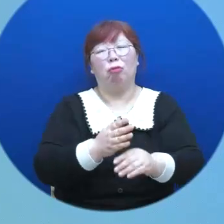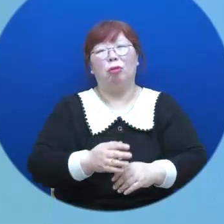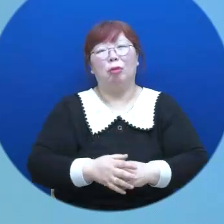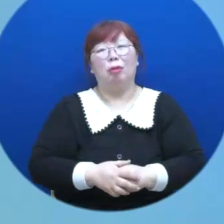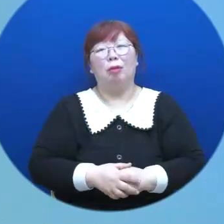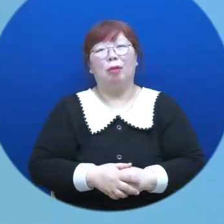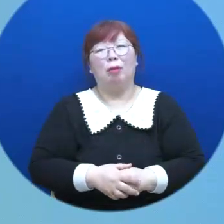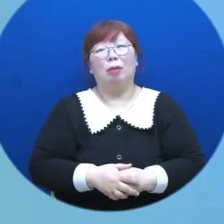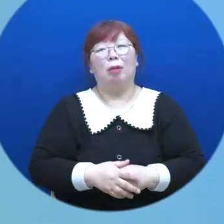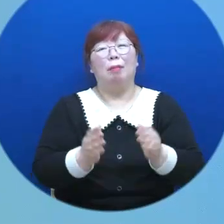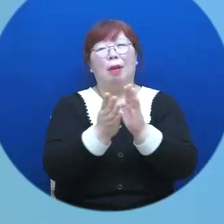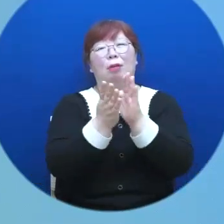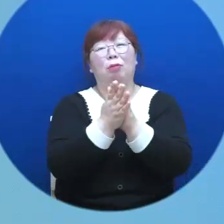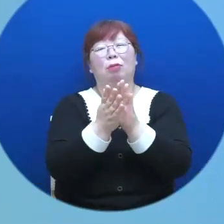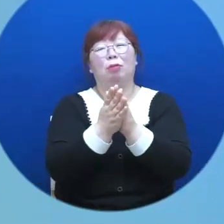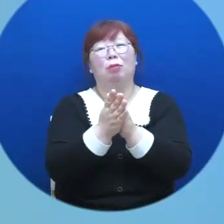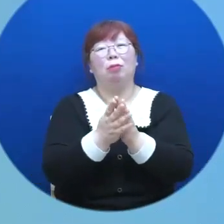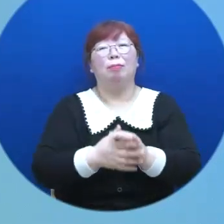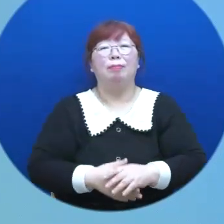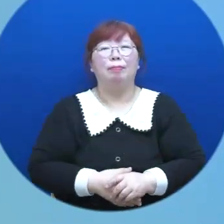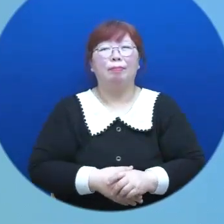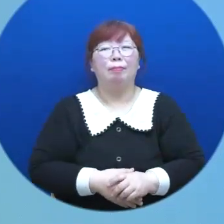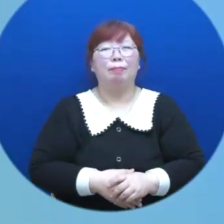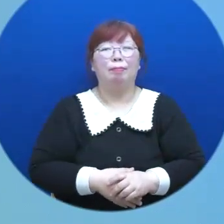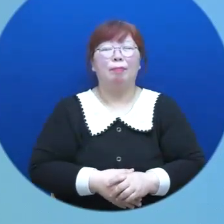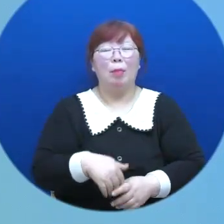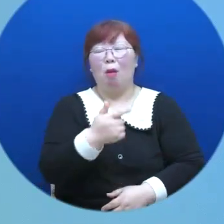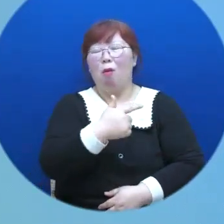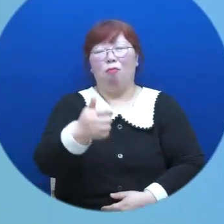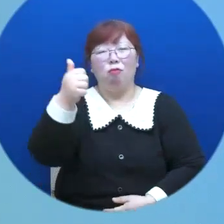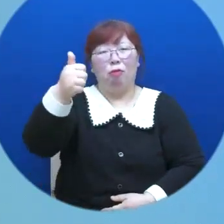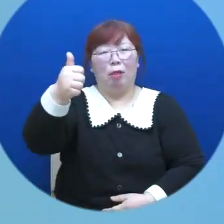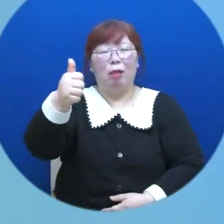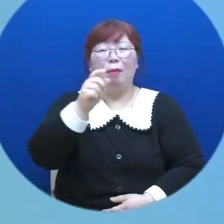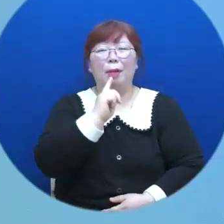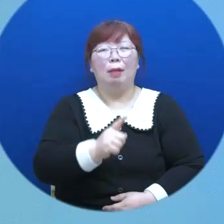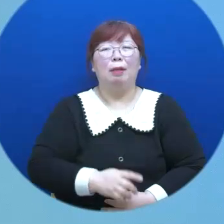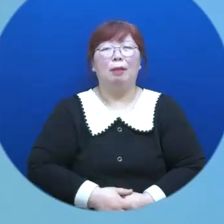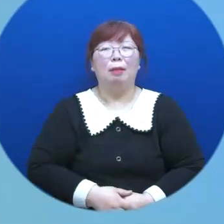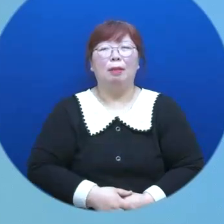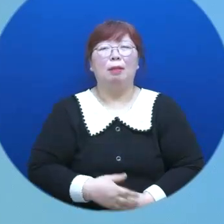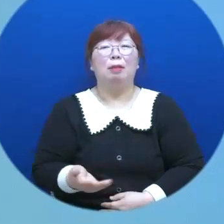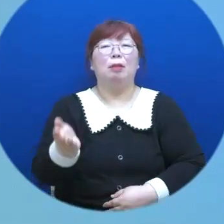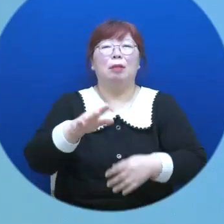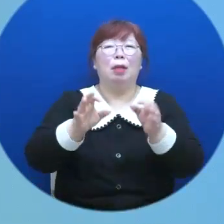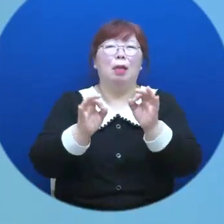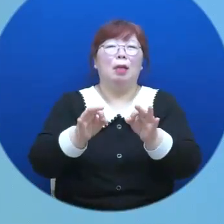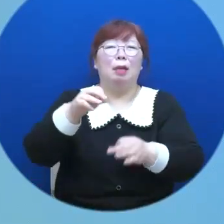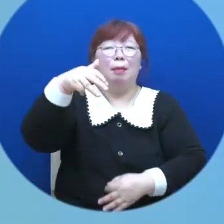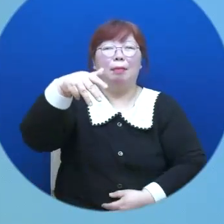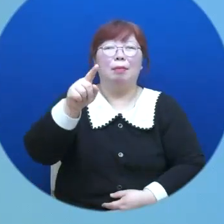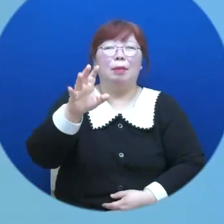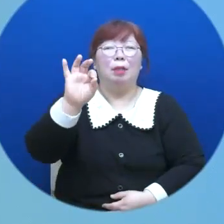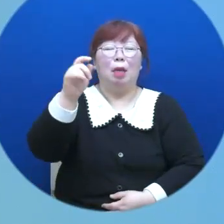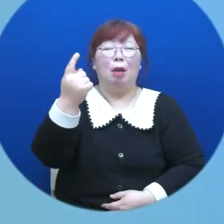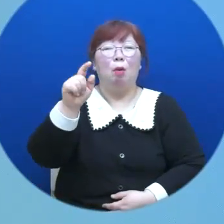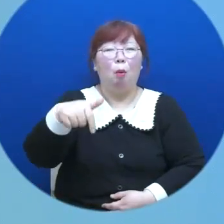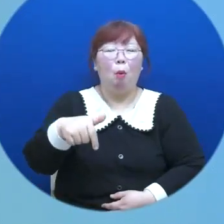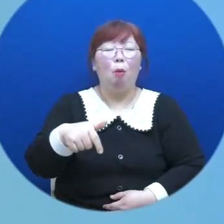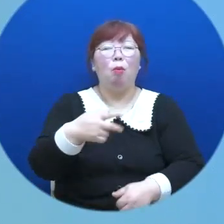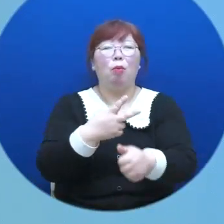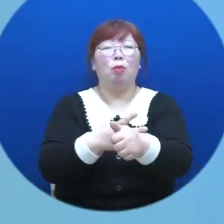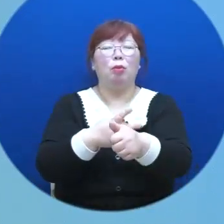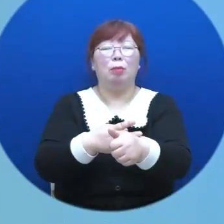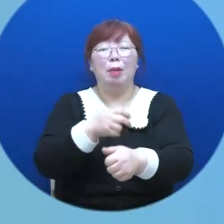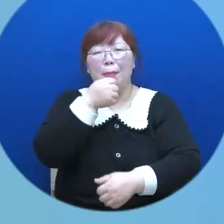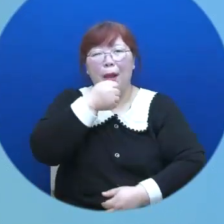했어요. 다 박수를 쳤죠. 너무 훌륭하다. 그런데 김장옥 교수가 마이크를